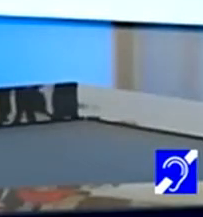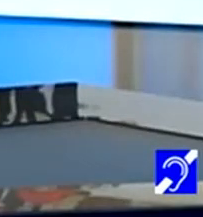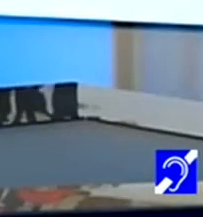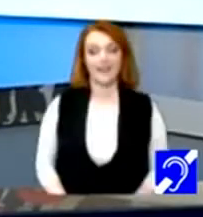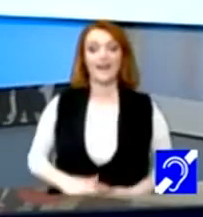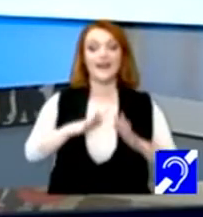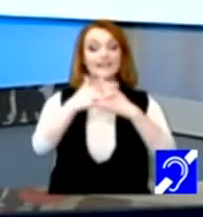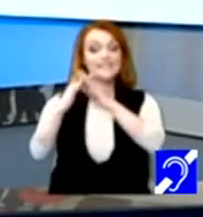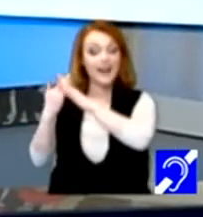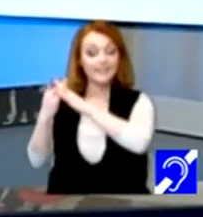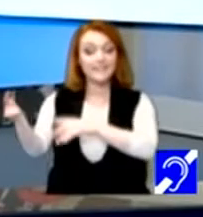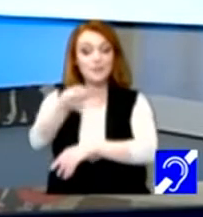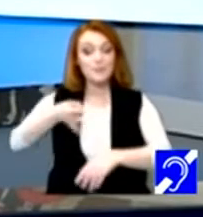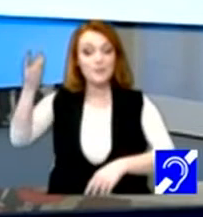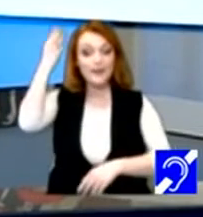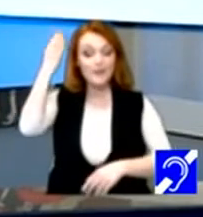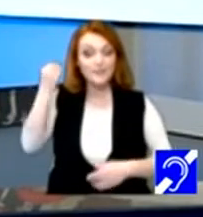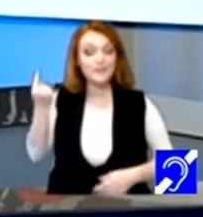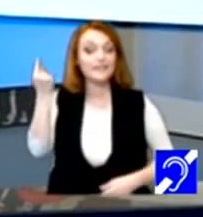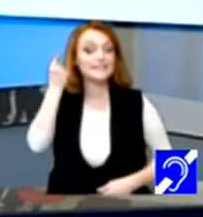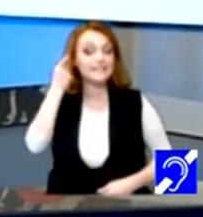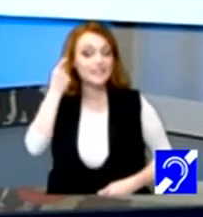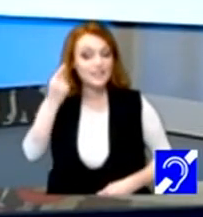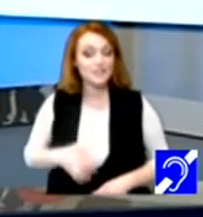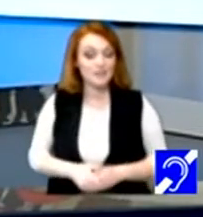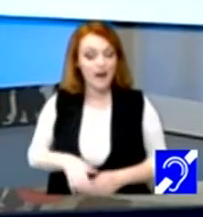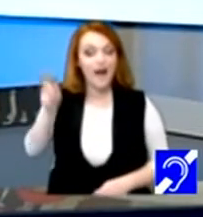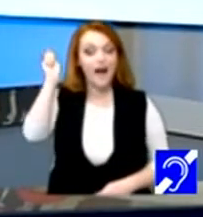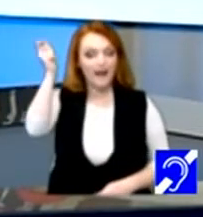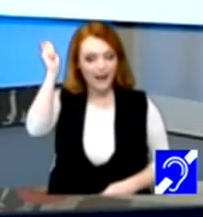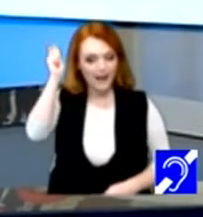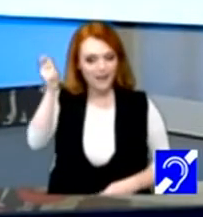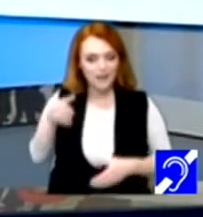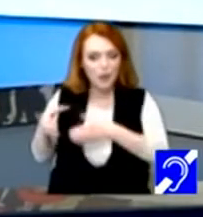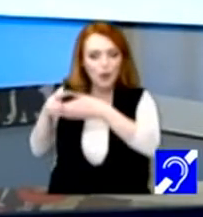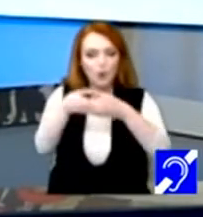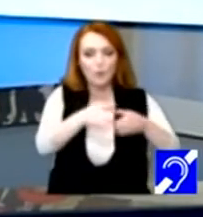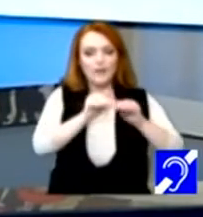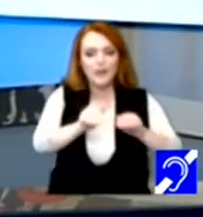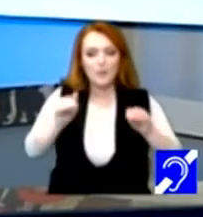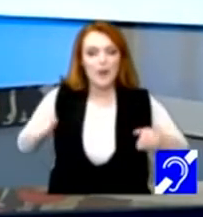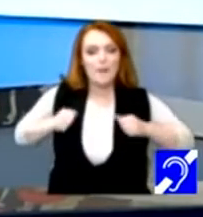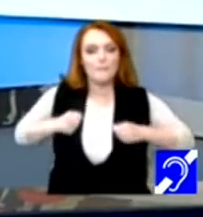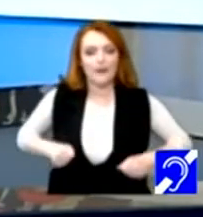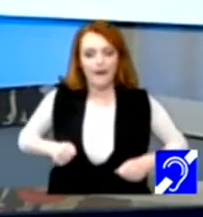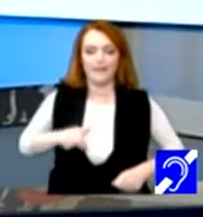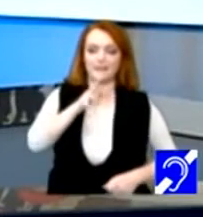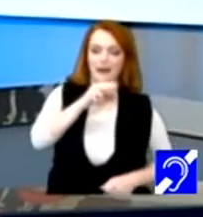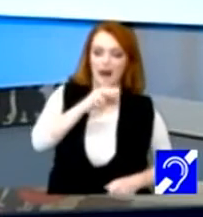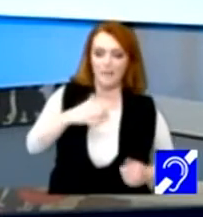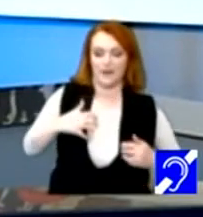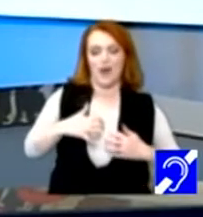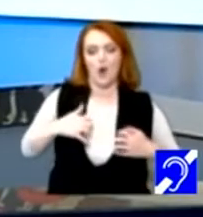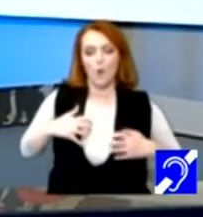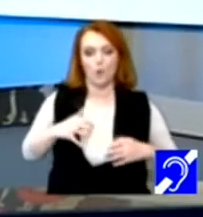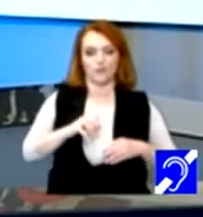În statele Republicii Moldova răsună deja colinde și urături. Cete de copii deghizați în urși și capre dau buzna în cursile oamenilor